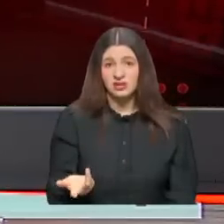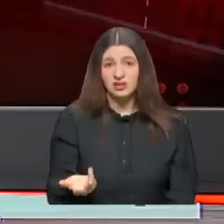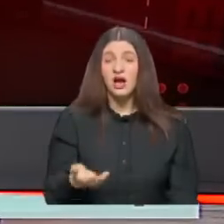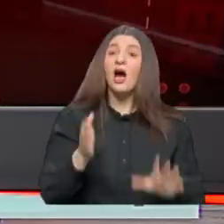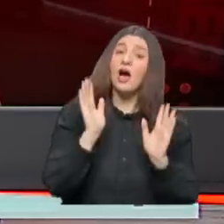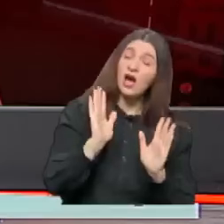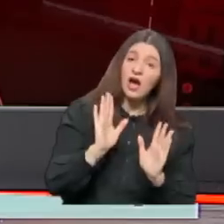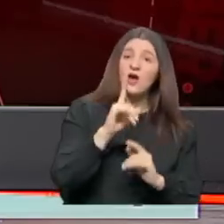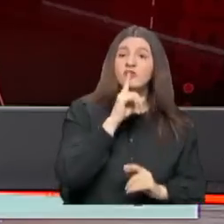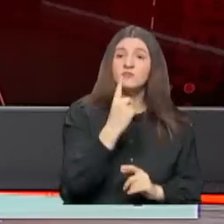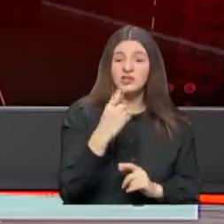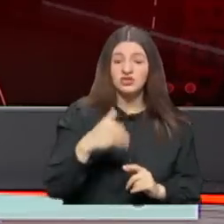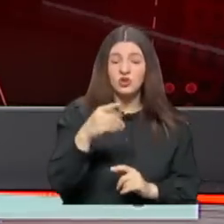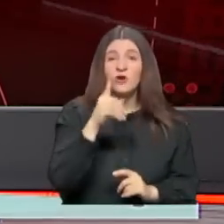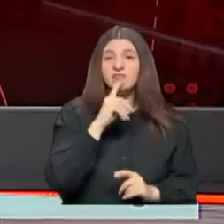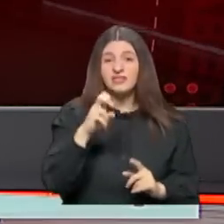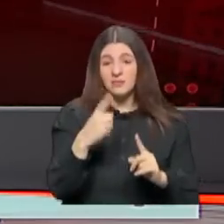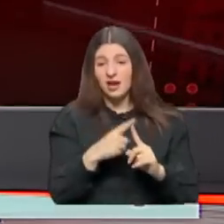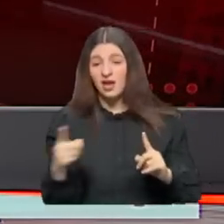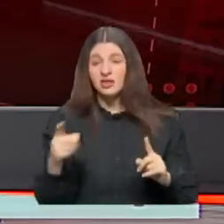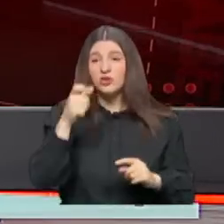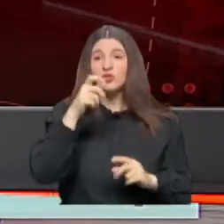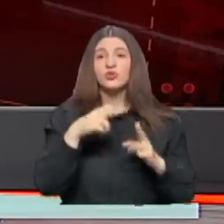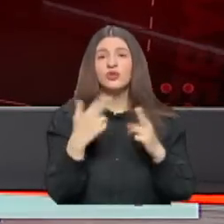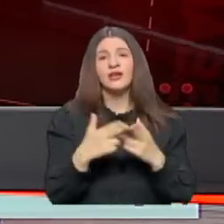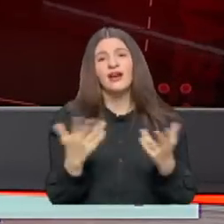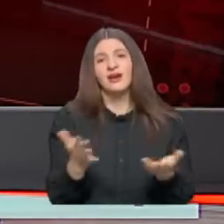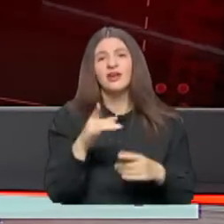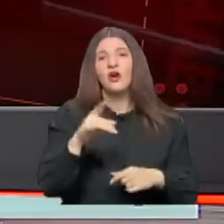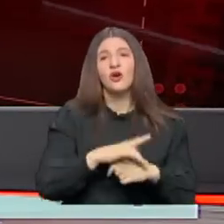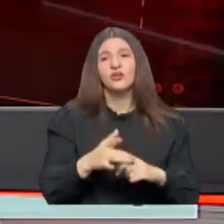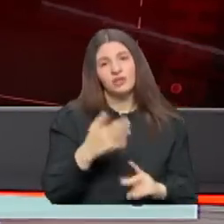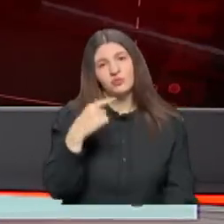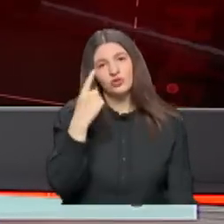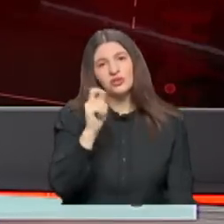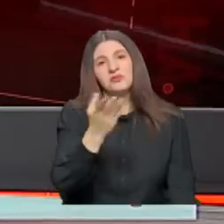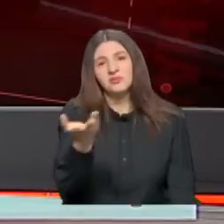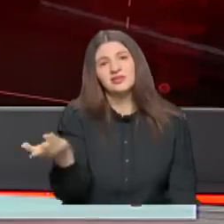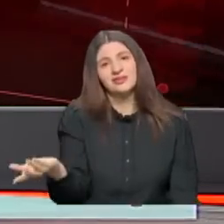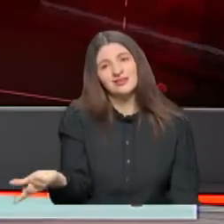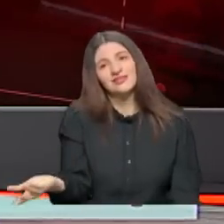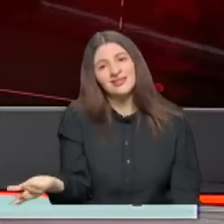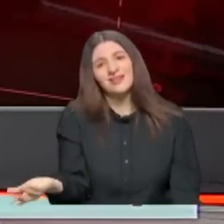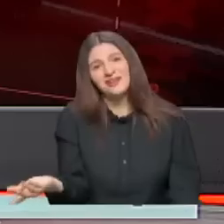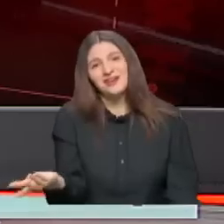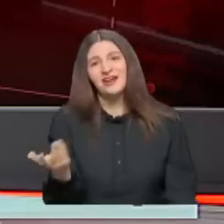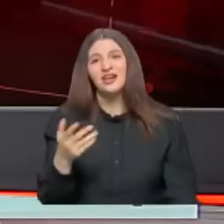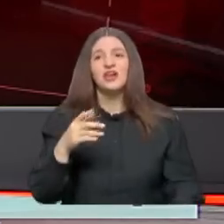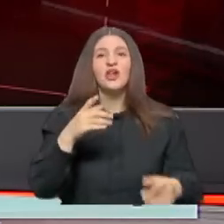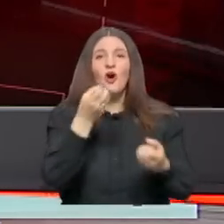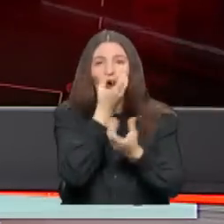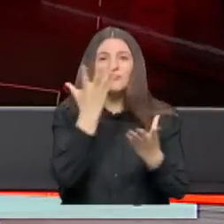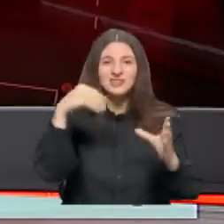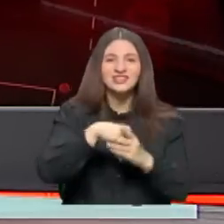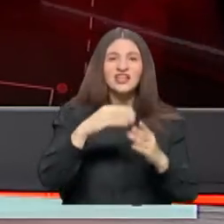Ha 101'den sonra o 181'e kadar da dünyada artık o ülkeleri bir düşünün yani. Jungle'ların